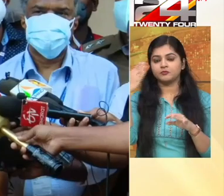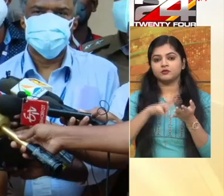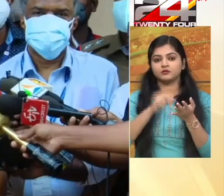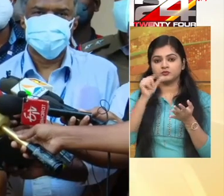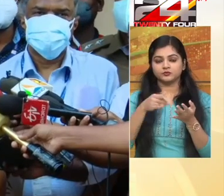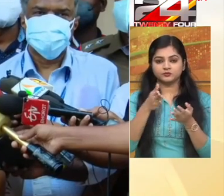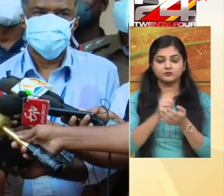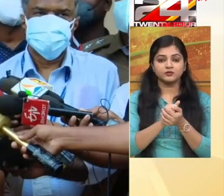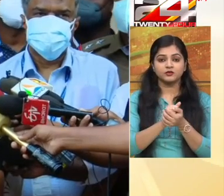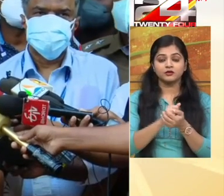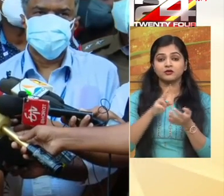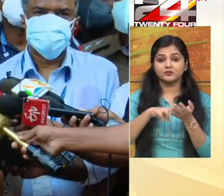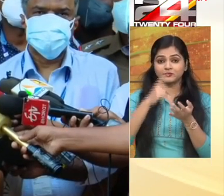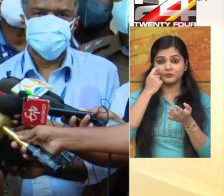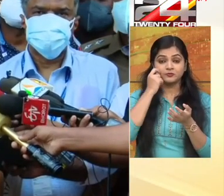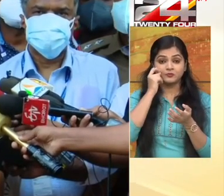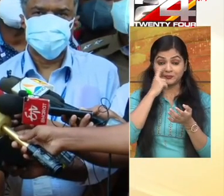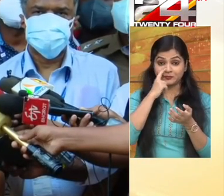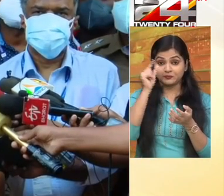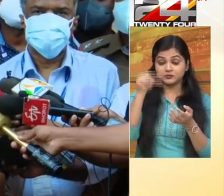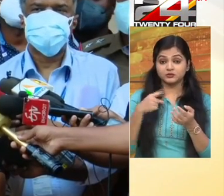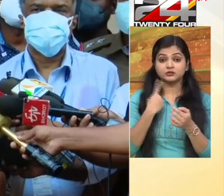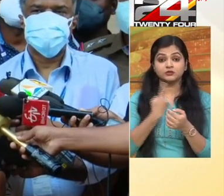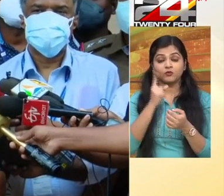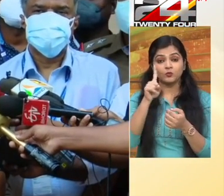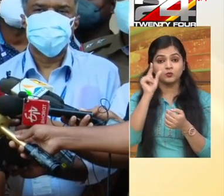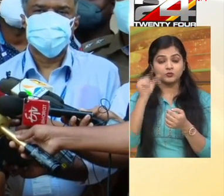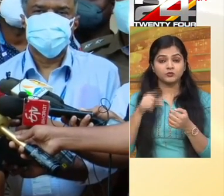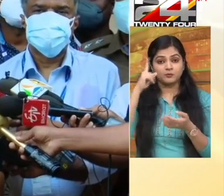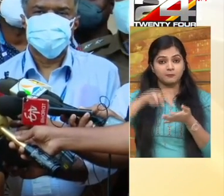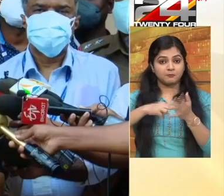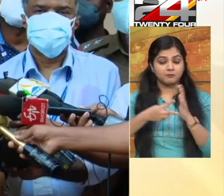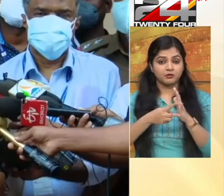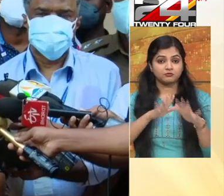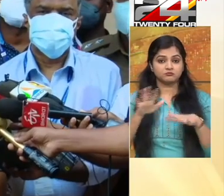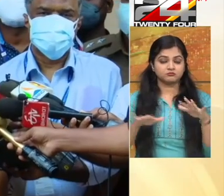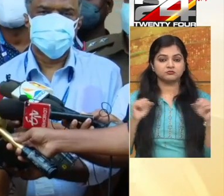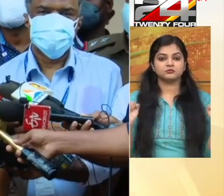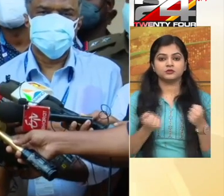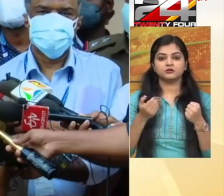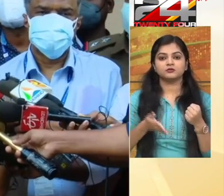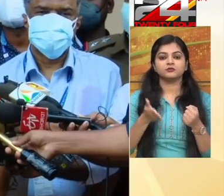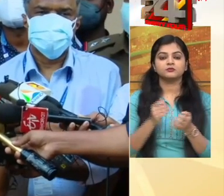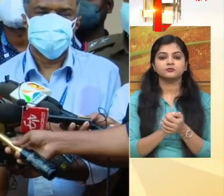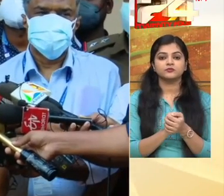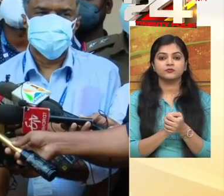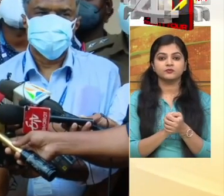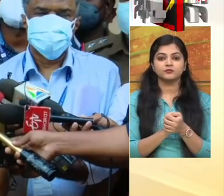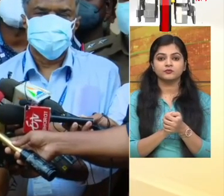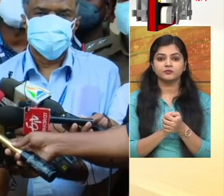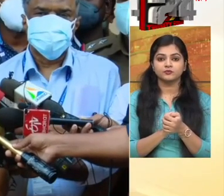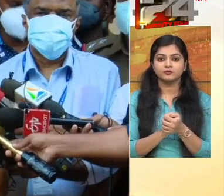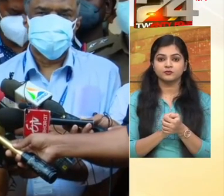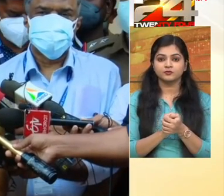മാത്രമേ ഇതിനകത്തുള്ളൂ എന്ന്. അപ്പം ഒരു സിംഗിൾ പേഴ്സൺ അവർ തന്നെ ഇത്രയും പ്ലാൻ ചെയ്ത് ഒരു കുറ്റകൃത്യം നടത്താനാണ് ശ്രമിച്ചത്. അപ്പോൾ അത്